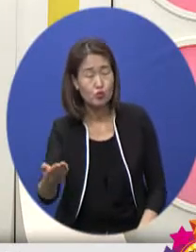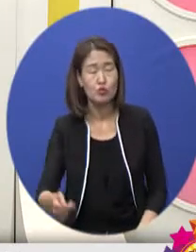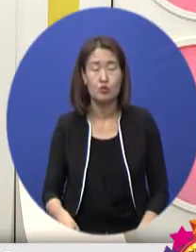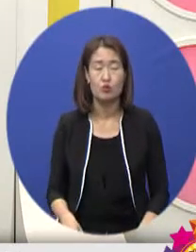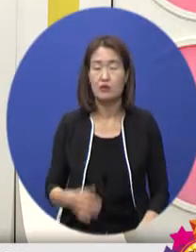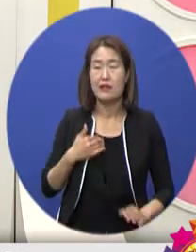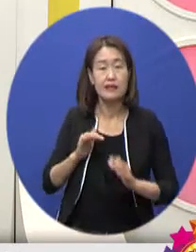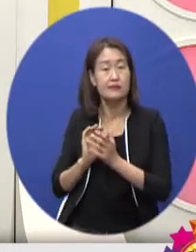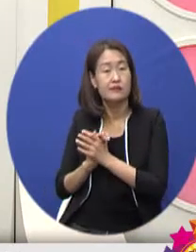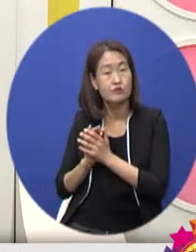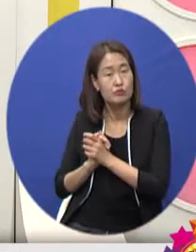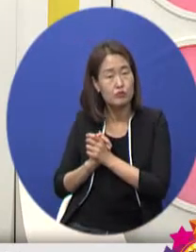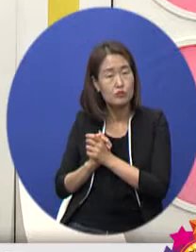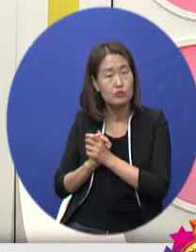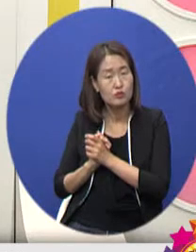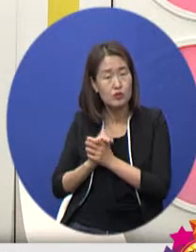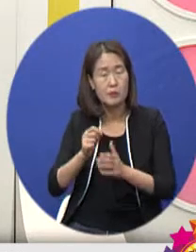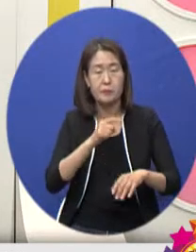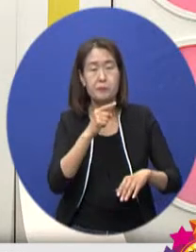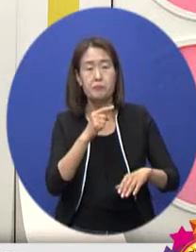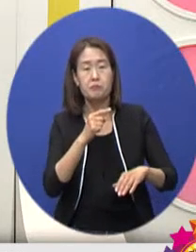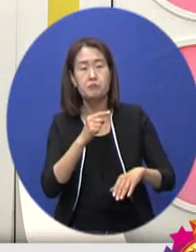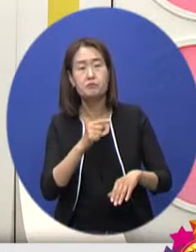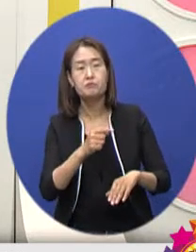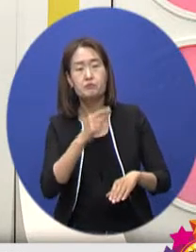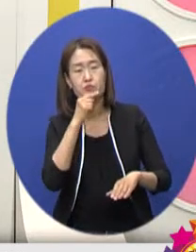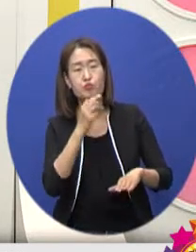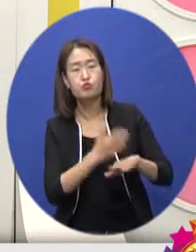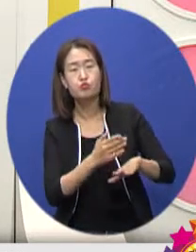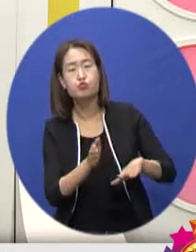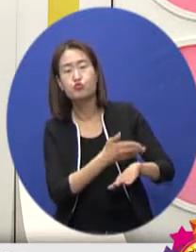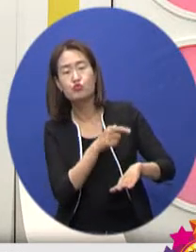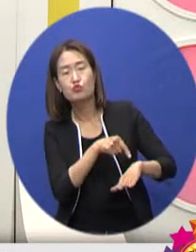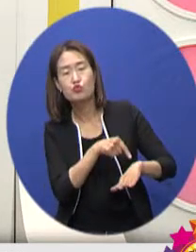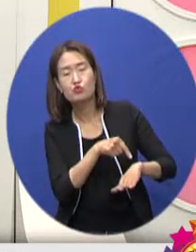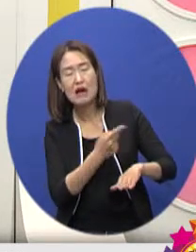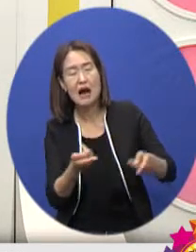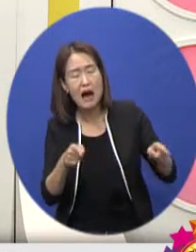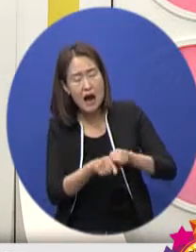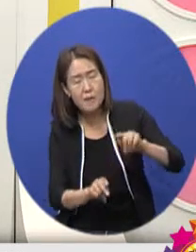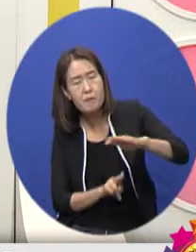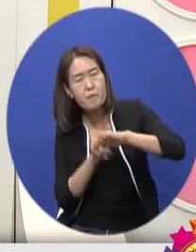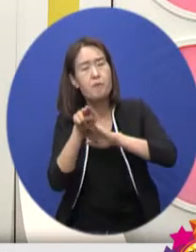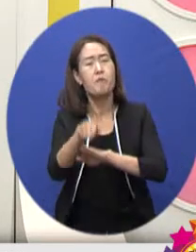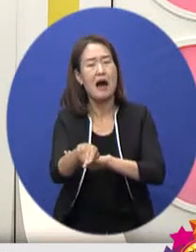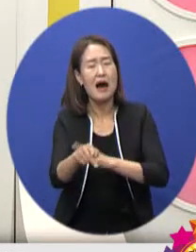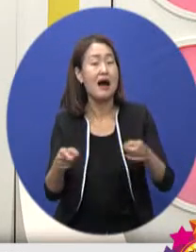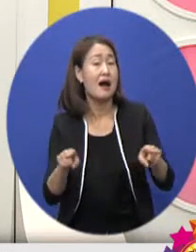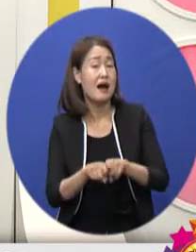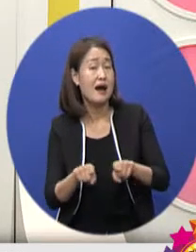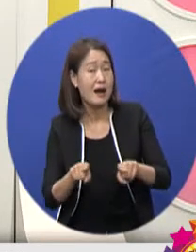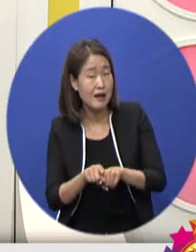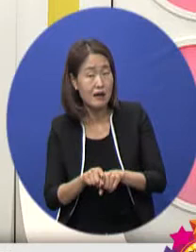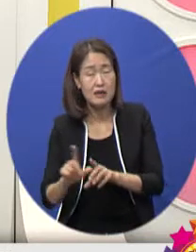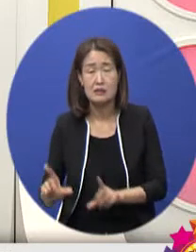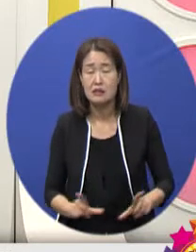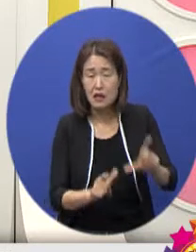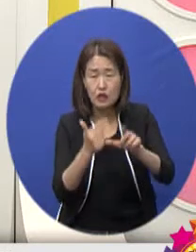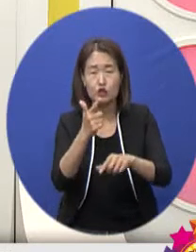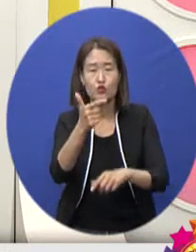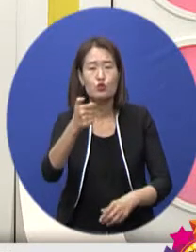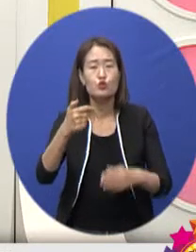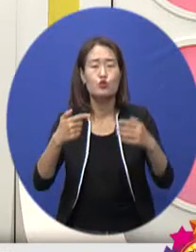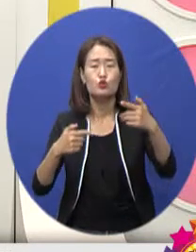이제 친구가 이제 네. 북한에서 같이 넘어왔어요. 네. 그래갖고 같이 살다가 예. 이제 6개월을 만나가지고